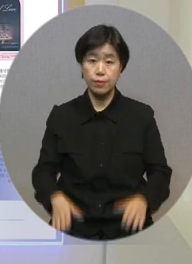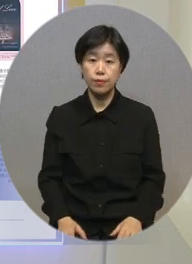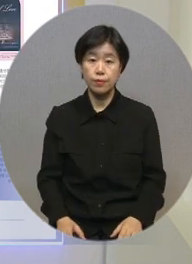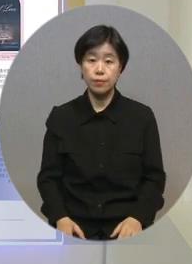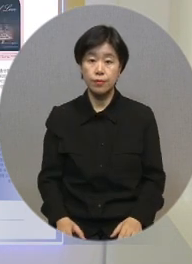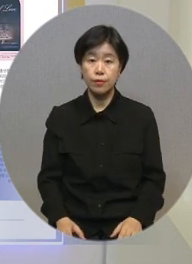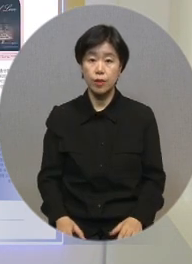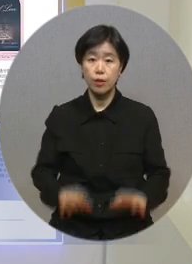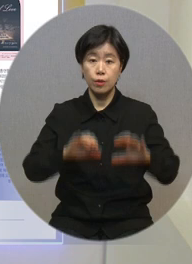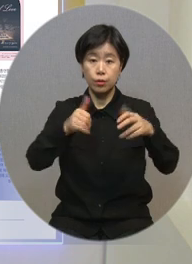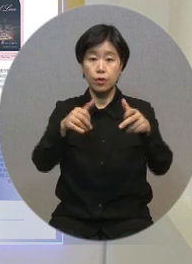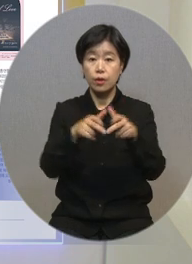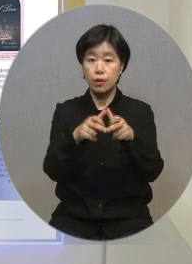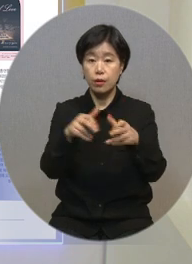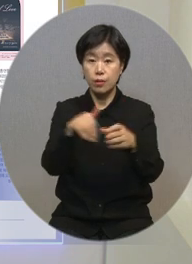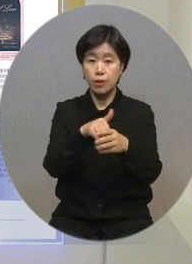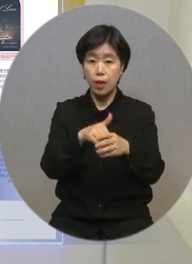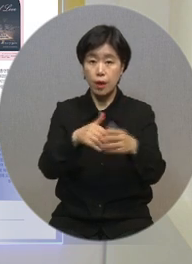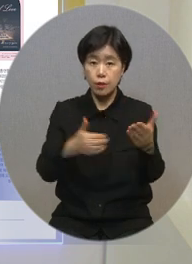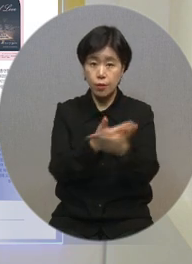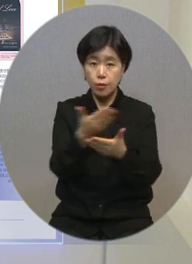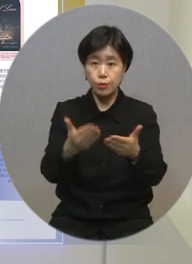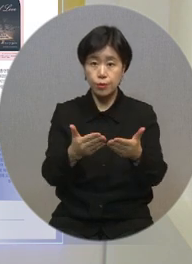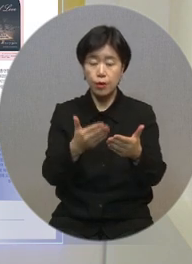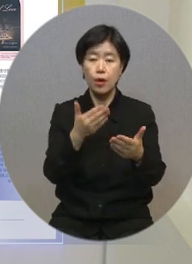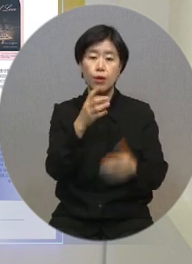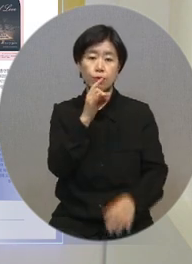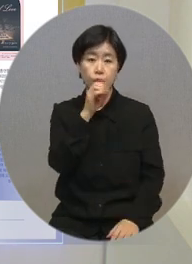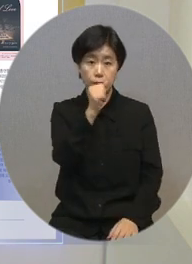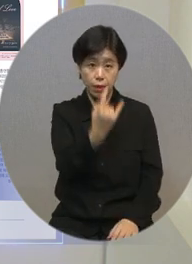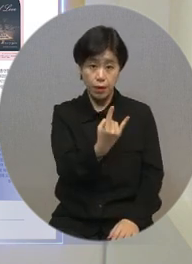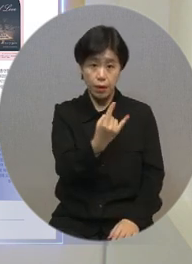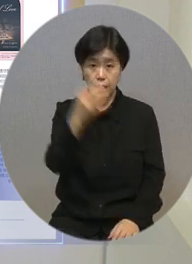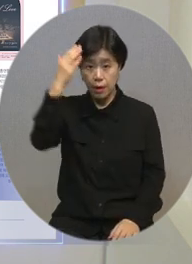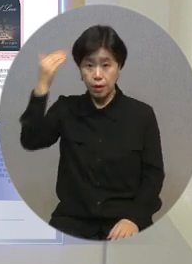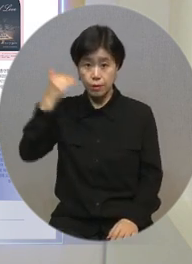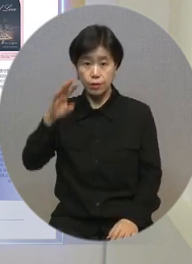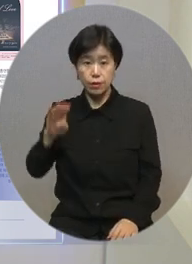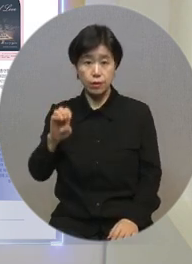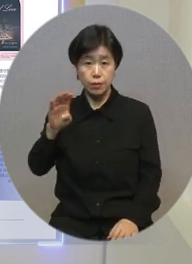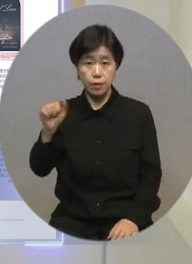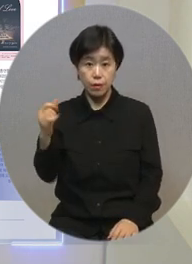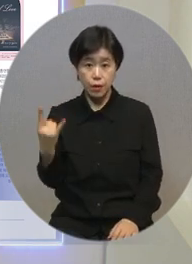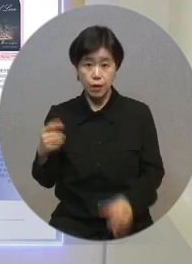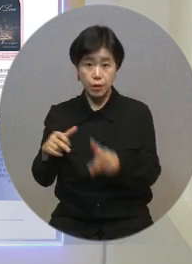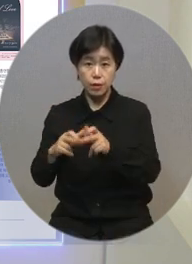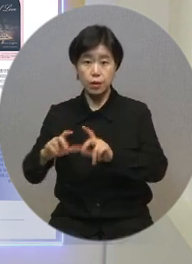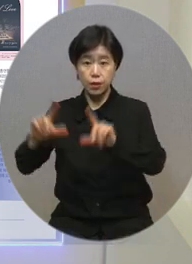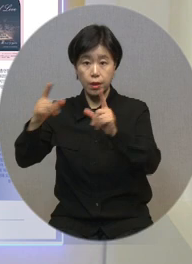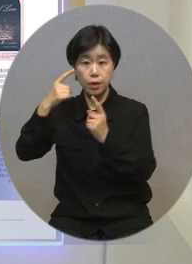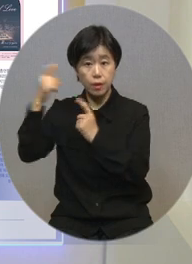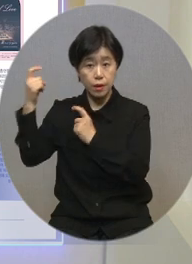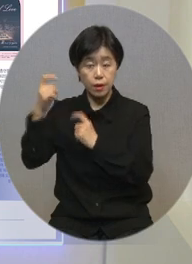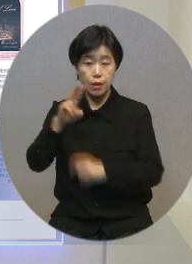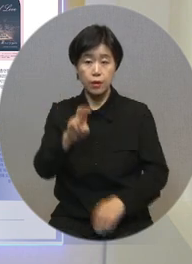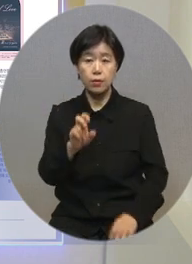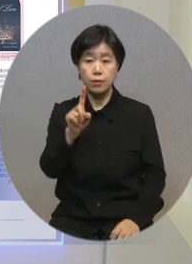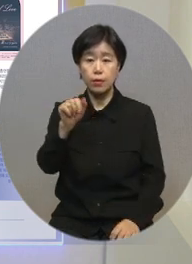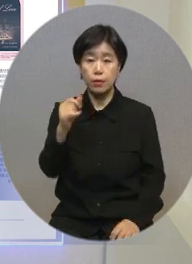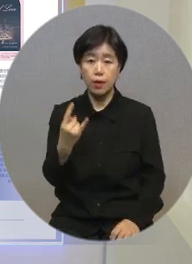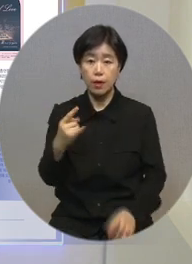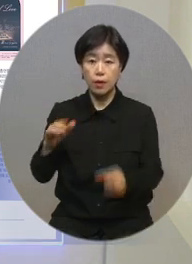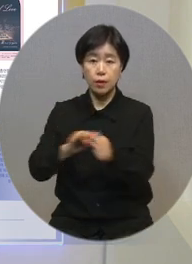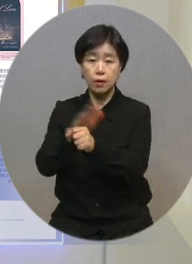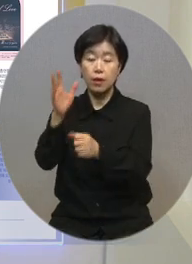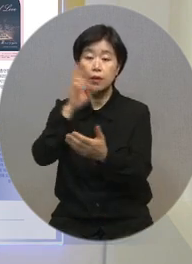국제 장애인 문화 교류 협회 중앙회가 대한민국 제 44회 장애인의 날 기념 제 21회